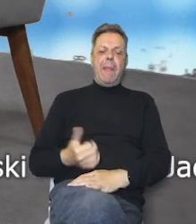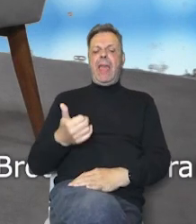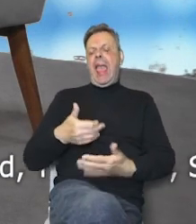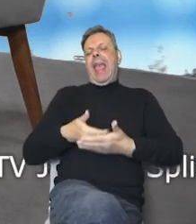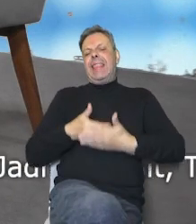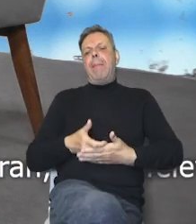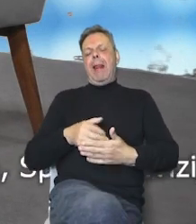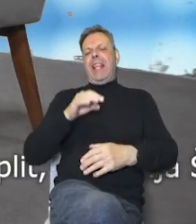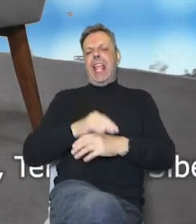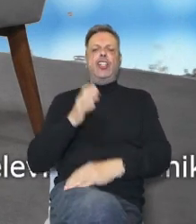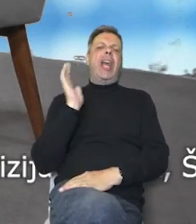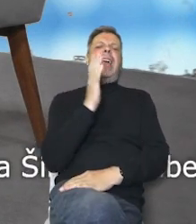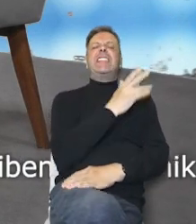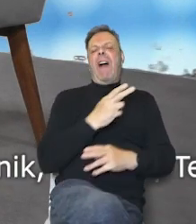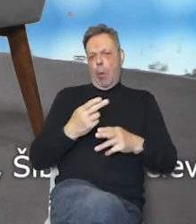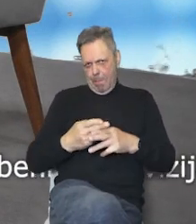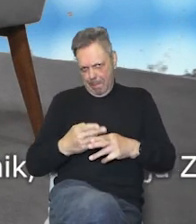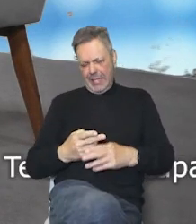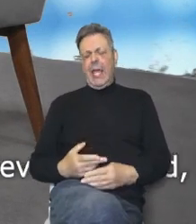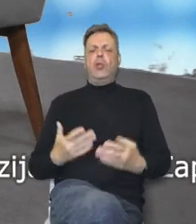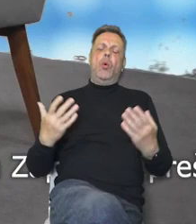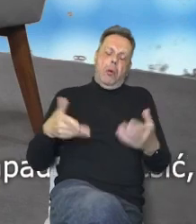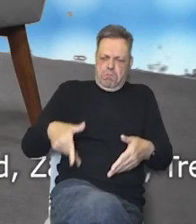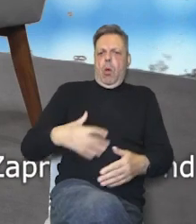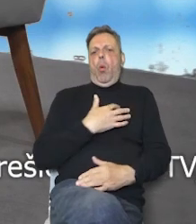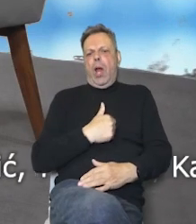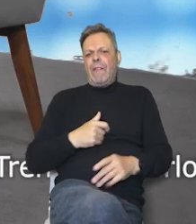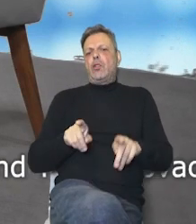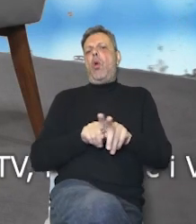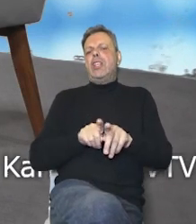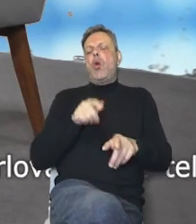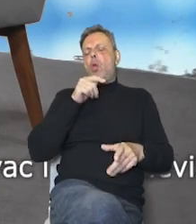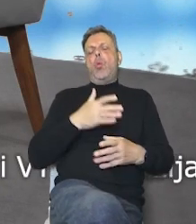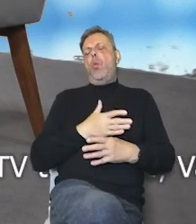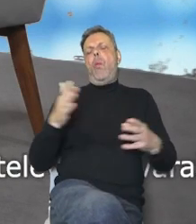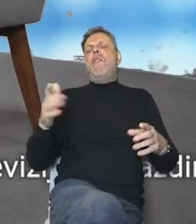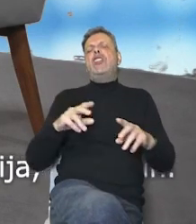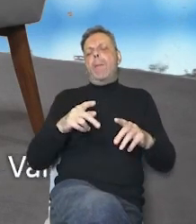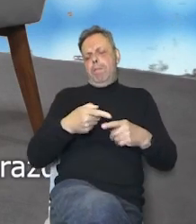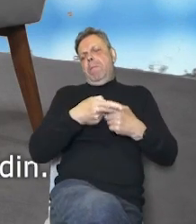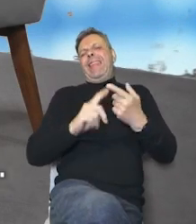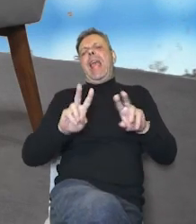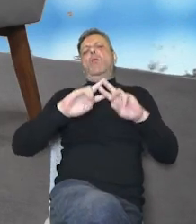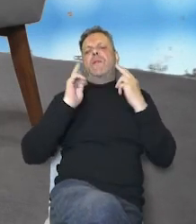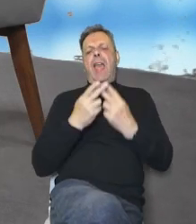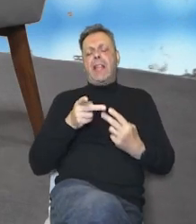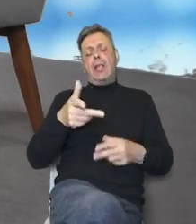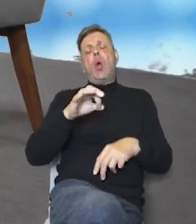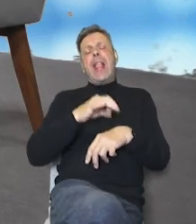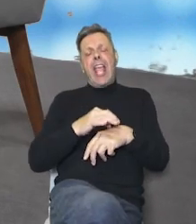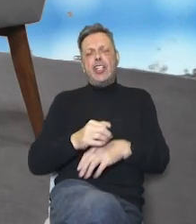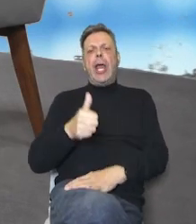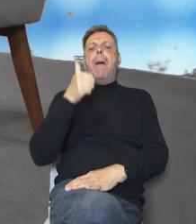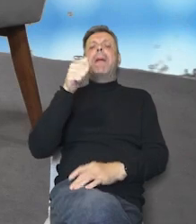temeljni liječnik svakom pacijentu, kako u Hrvatskoj, tako i u većem dijelu svijeta. Vidite, to je liječnik